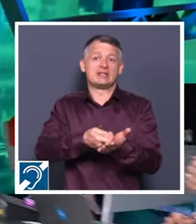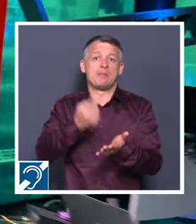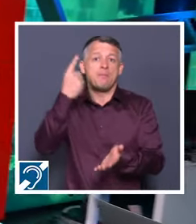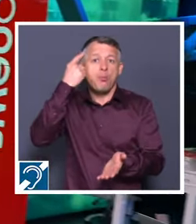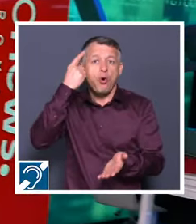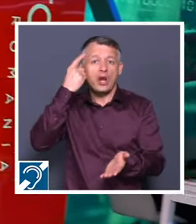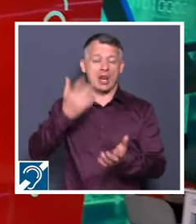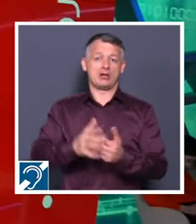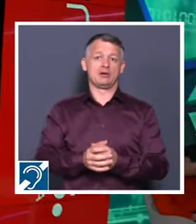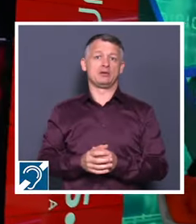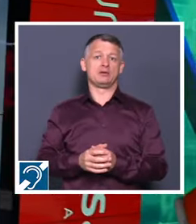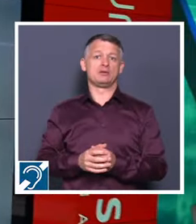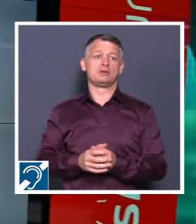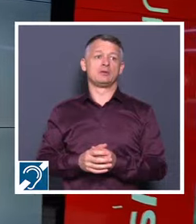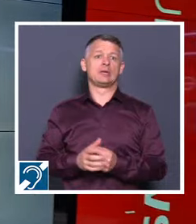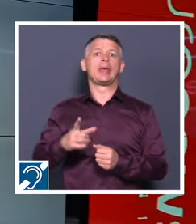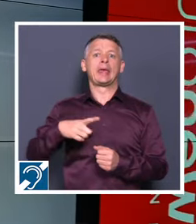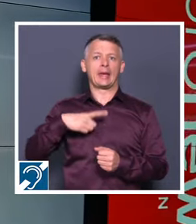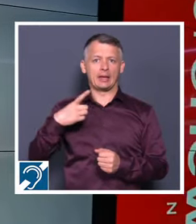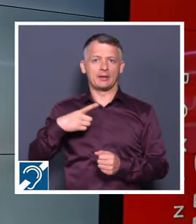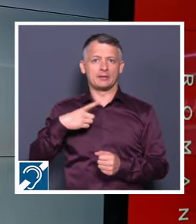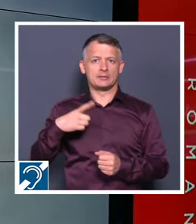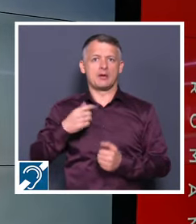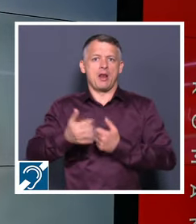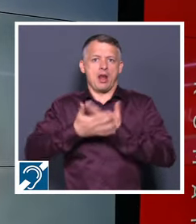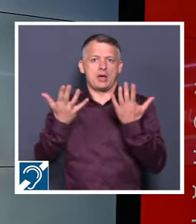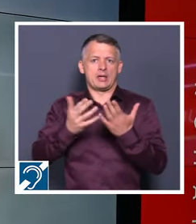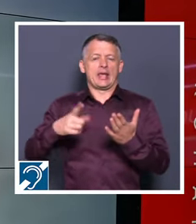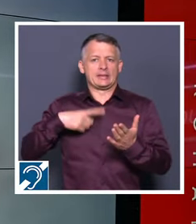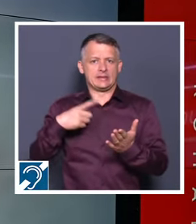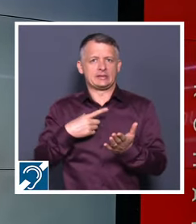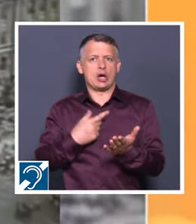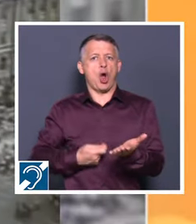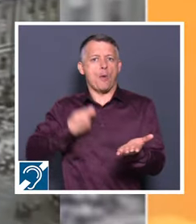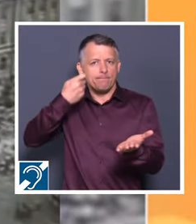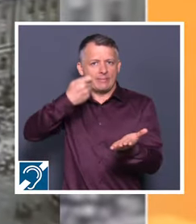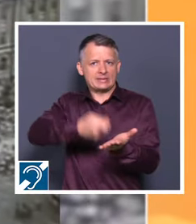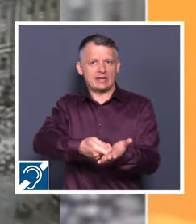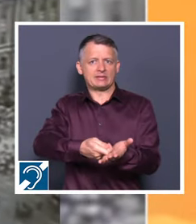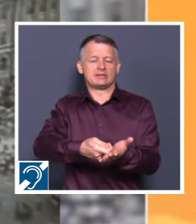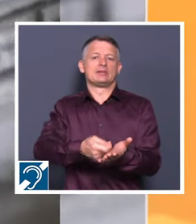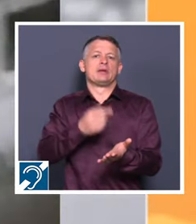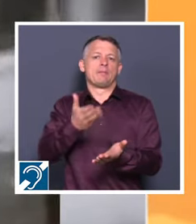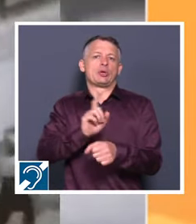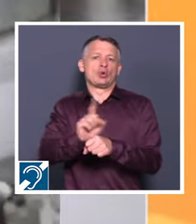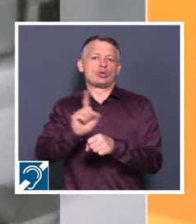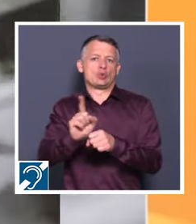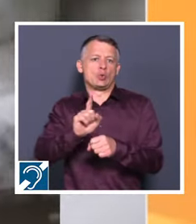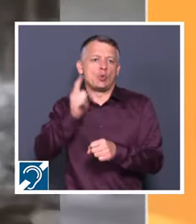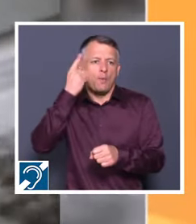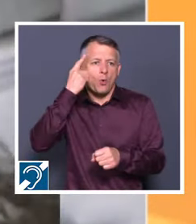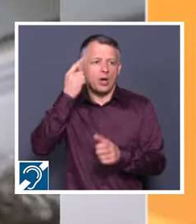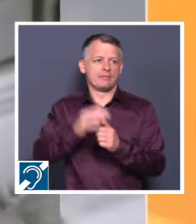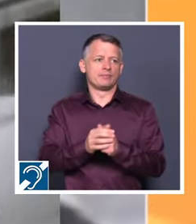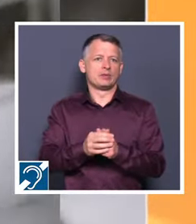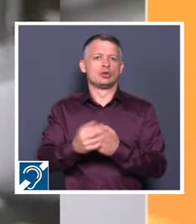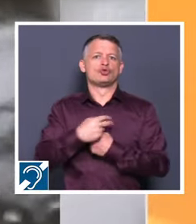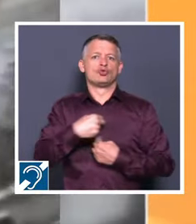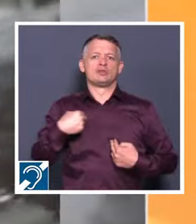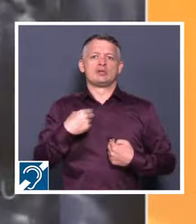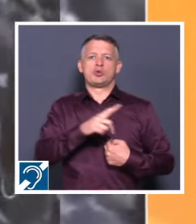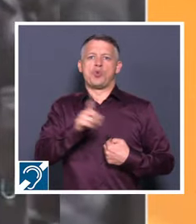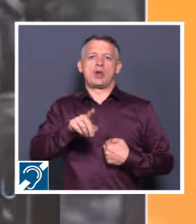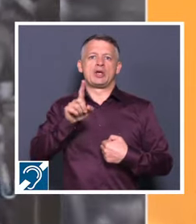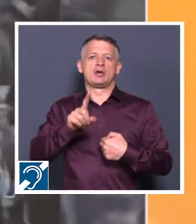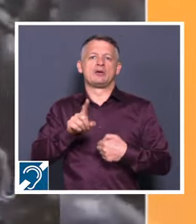că există acest principiu al compensației morale. Până la urmă, justiția nu are un termen de valabilitate. Cu